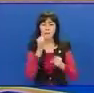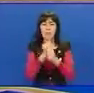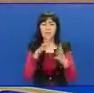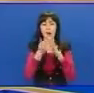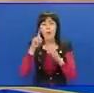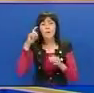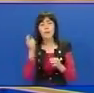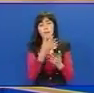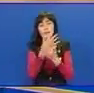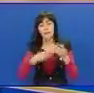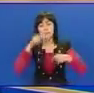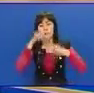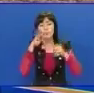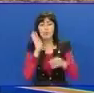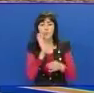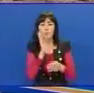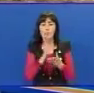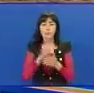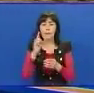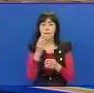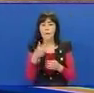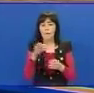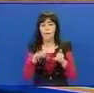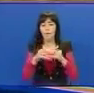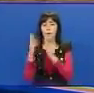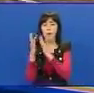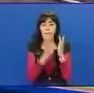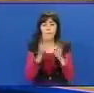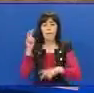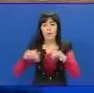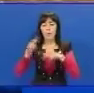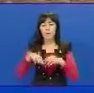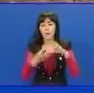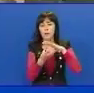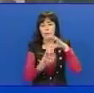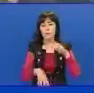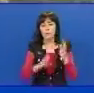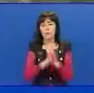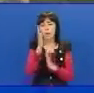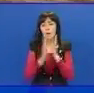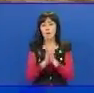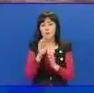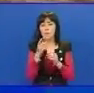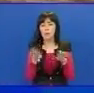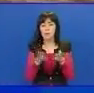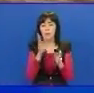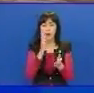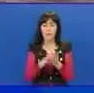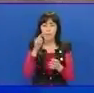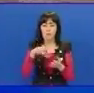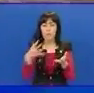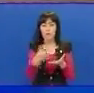шаруашылығы дақылдарын тамшылату суару жүйесімен 1 гектарға бау егілген. Сондай ақ жүзім бағы және егістік боршақ алаңы бар. Онда жиналған